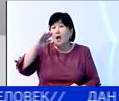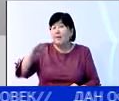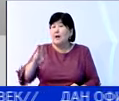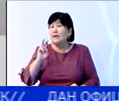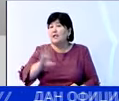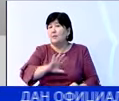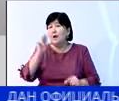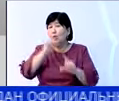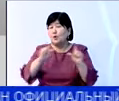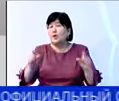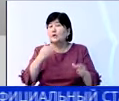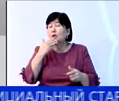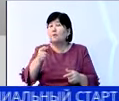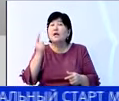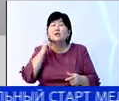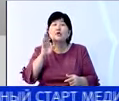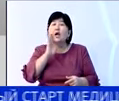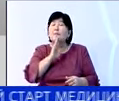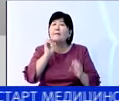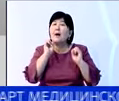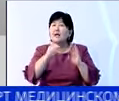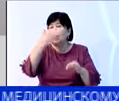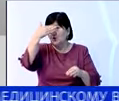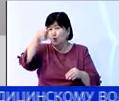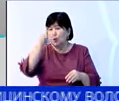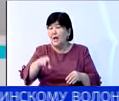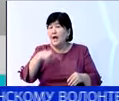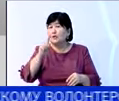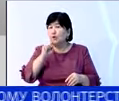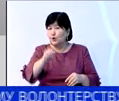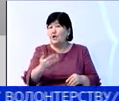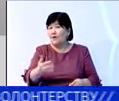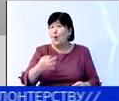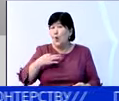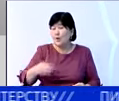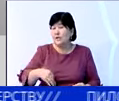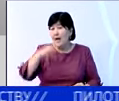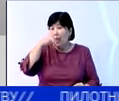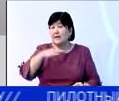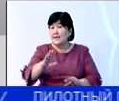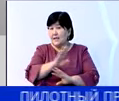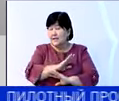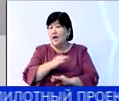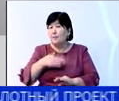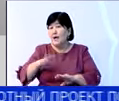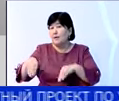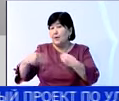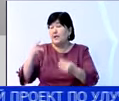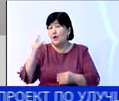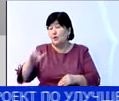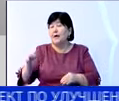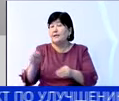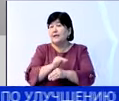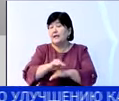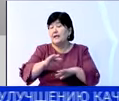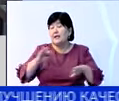посещал школу, оброс. Слышал, что мать его оставила чужому человеку, сказав, что это его сын. Отец скончался. Мы передали ребенка в центр